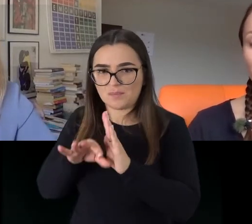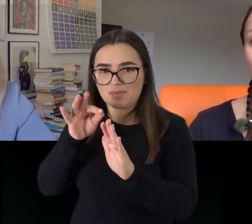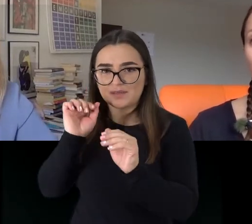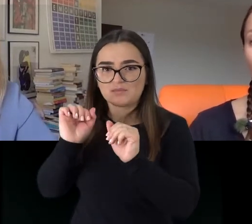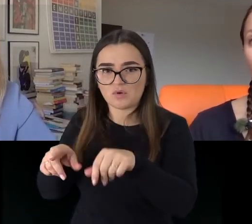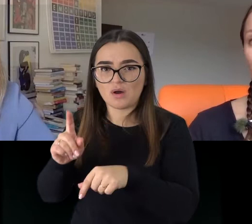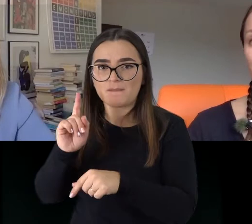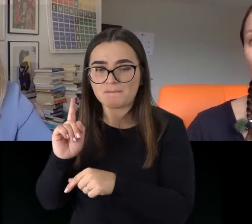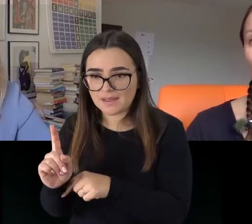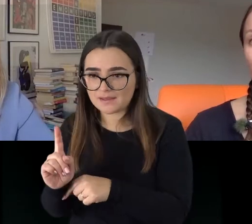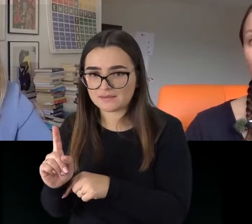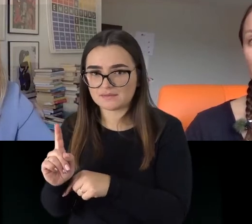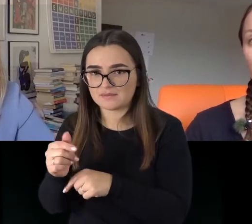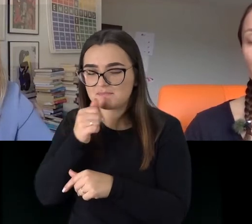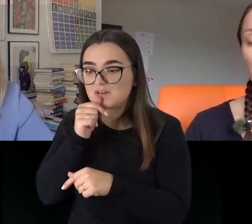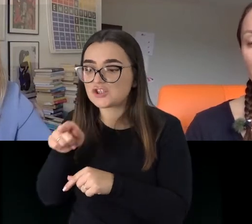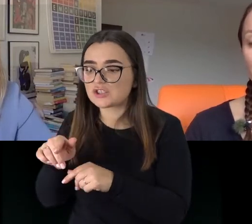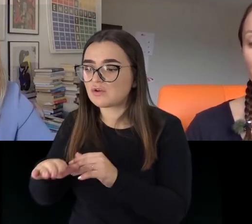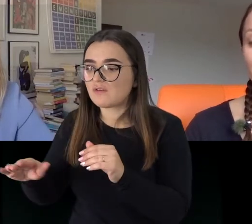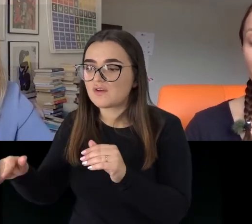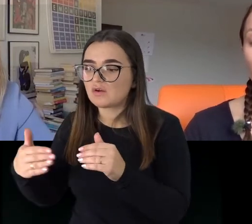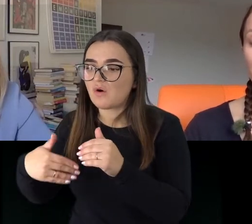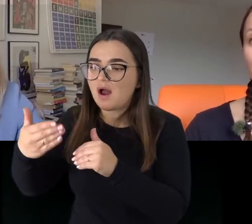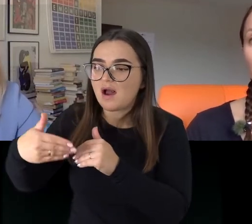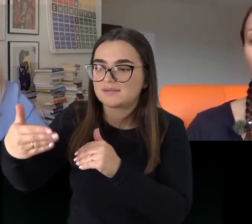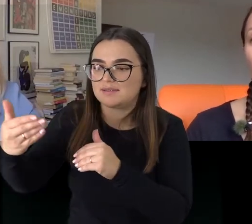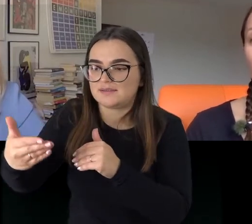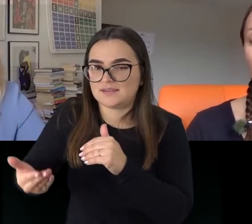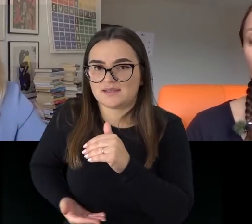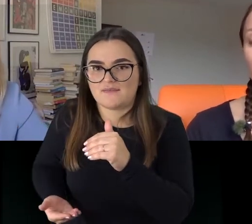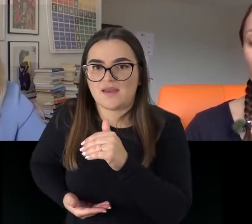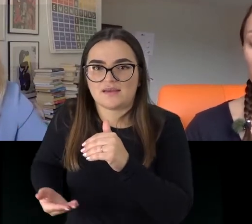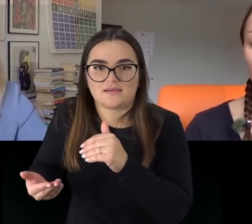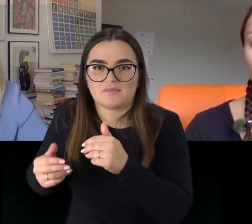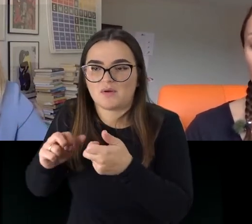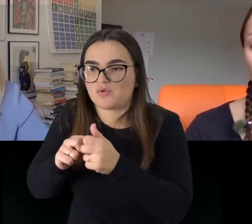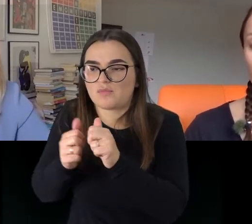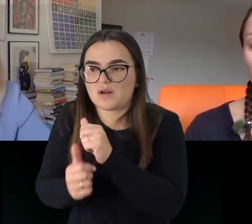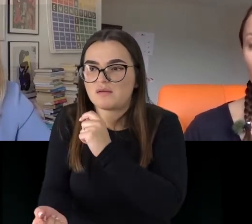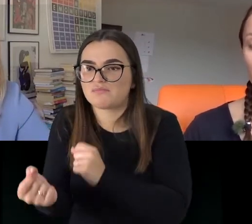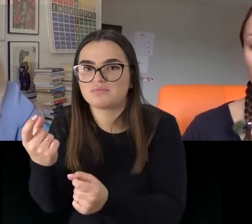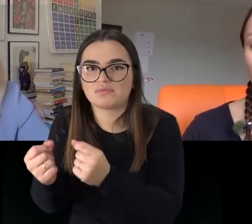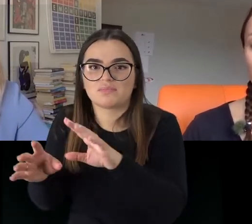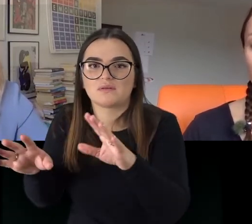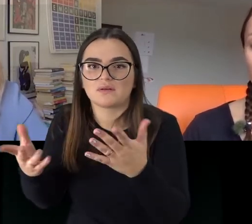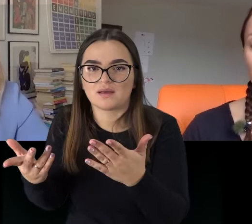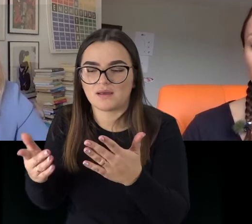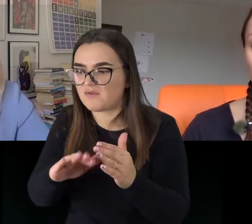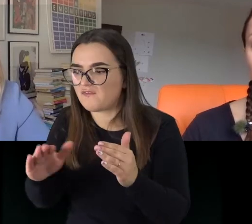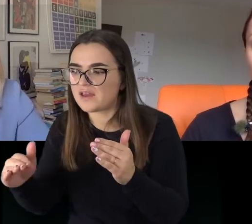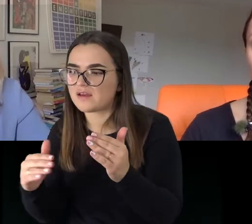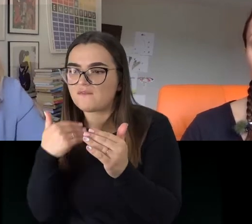tie modeliai ir kokios jų, kaip jie pasireiškia vėliau gyvenime, bet kokie vaikai užauga iš tokių šeimų?